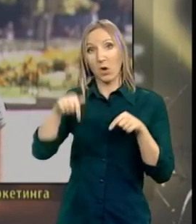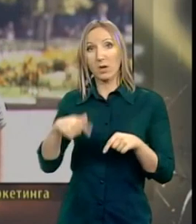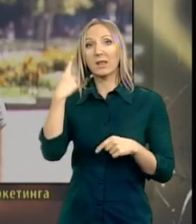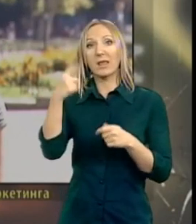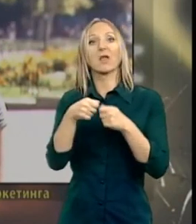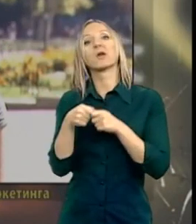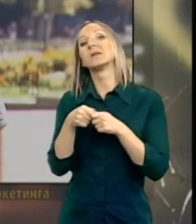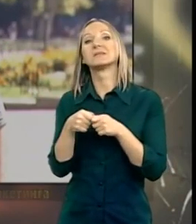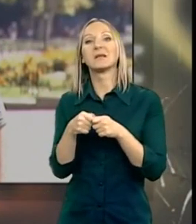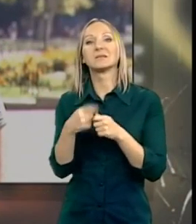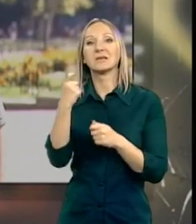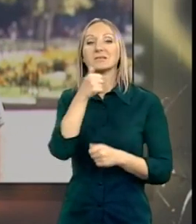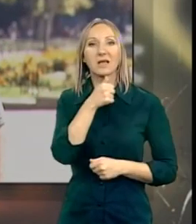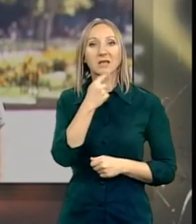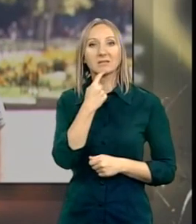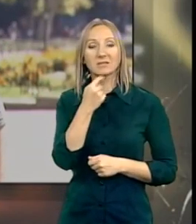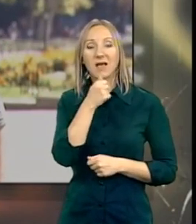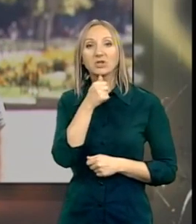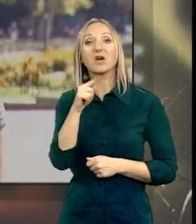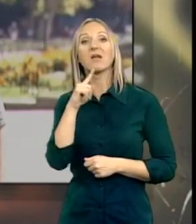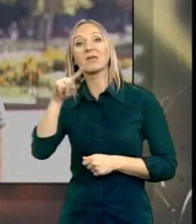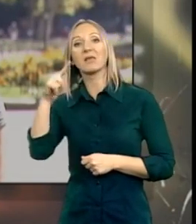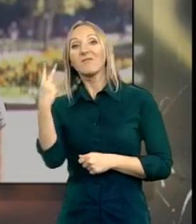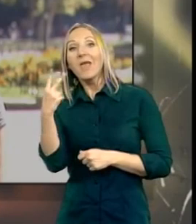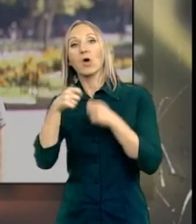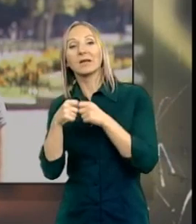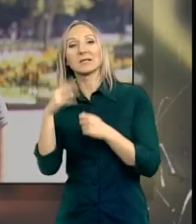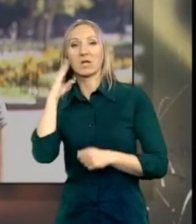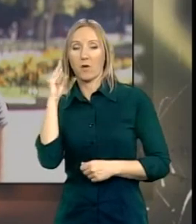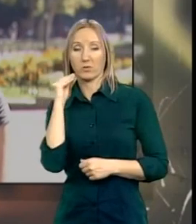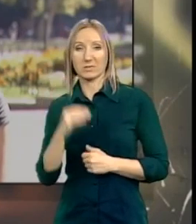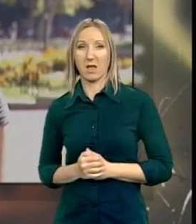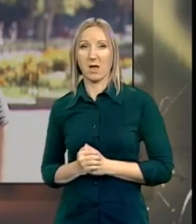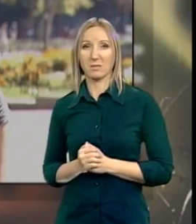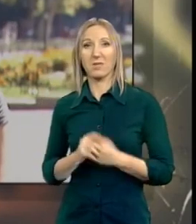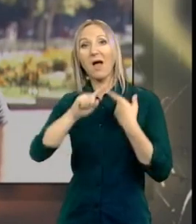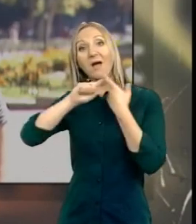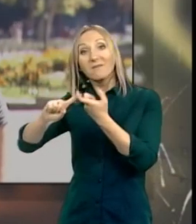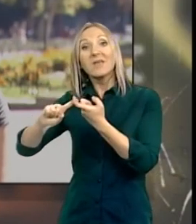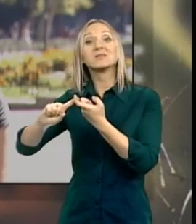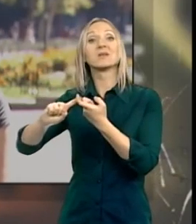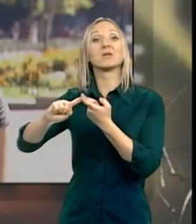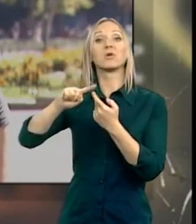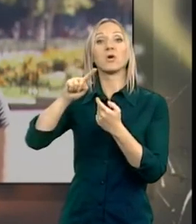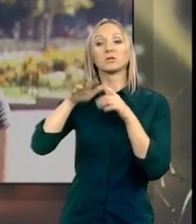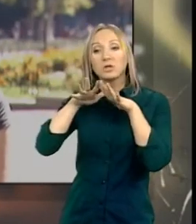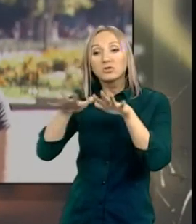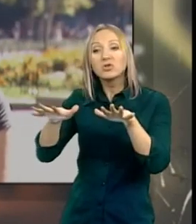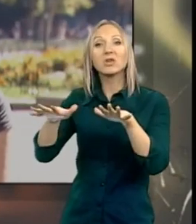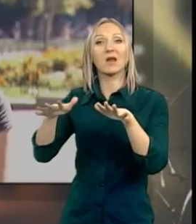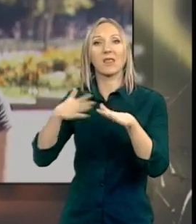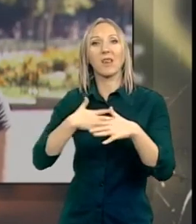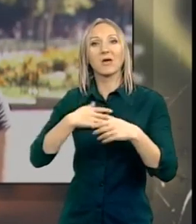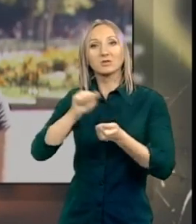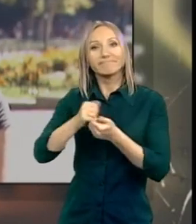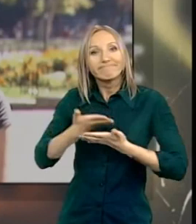jednom organizacijom iz Zaječara i 2 organizacije iz Novog Sada po pitanju širenja naše distributivne mreže. Dakle, to